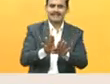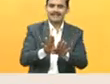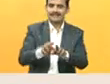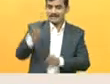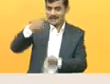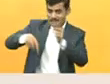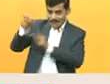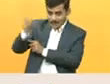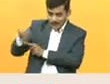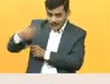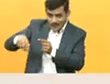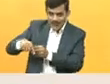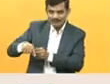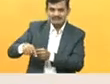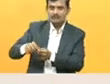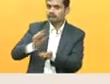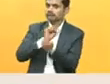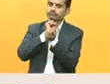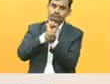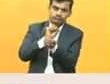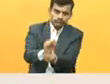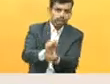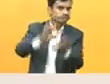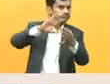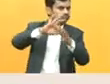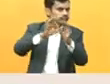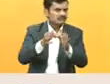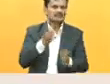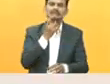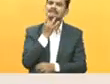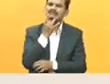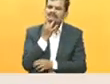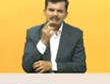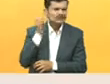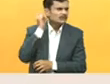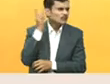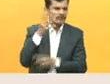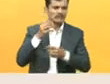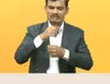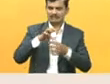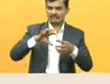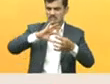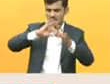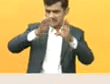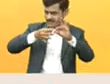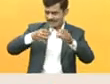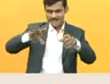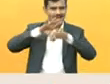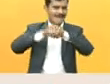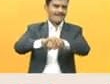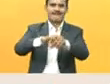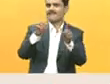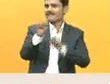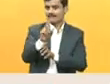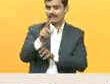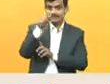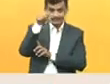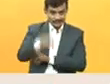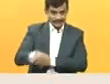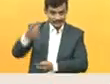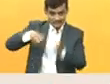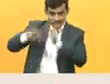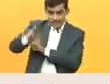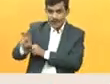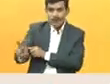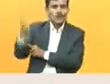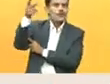दूसरों को जंजीरों से, चाहे वो लोहे की हो या सोने की, कभी नहीं बांधने की कोशिश की। हमने दूसरों को